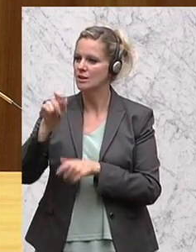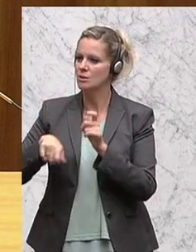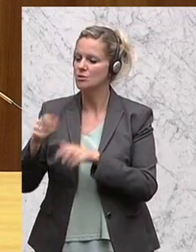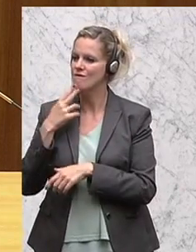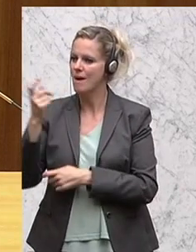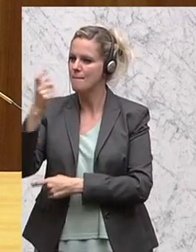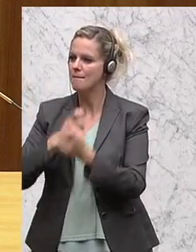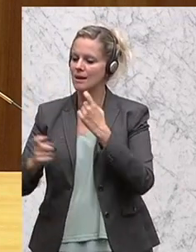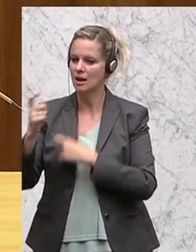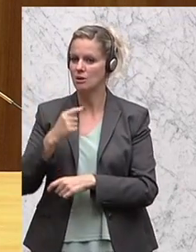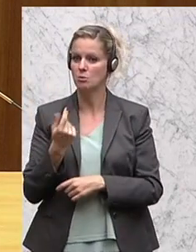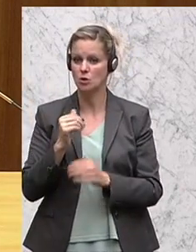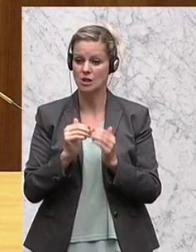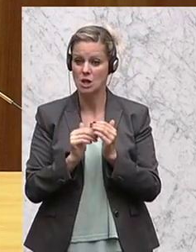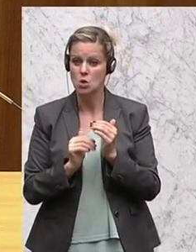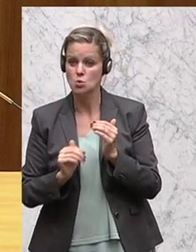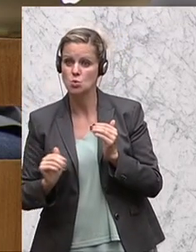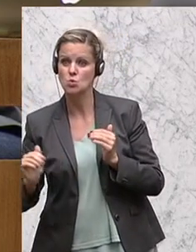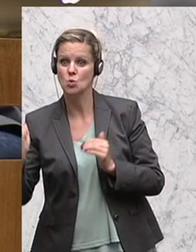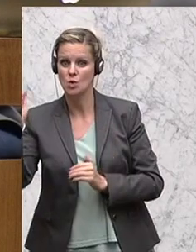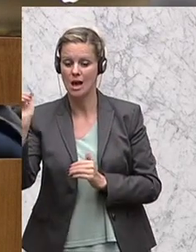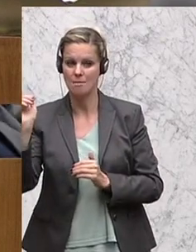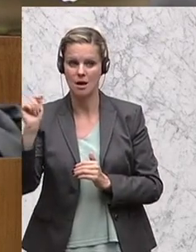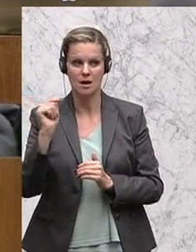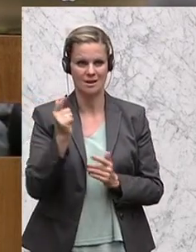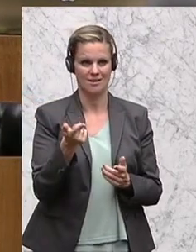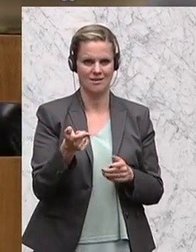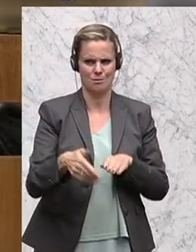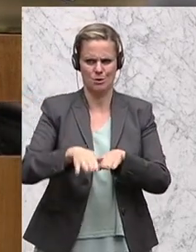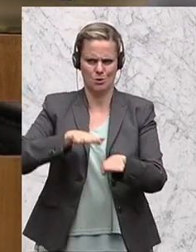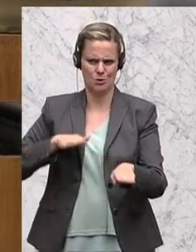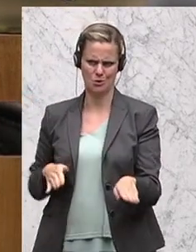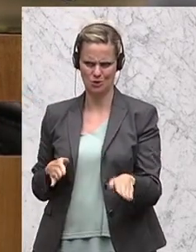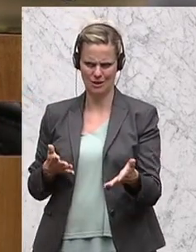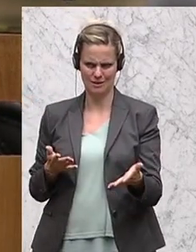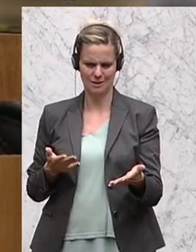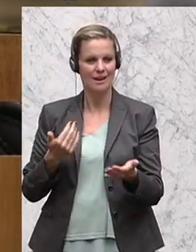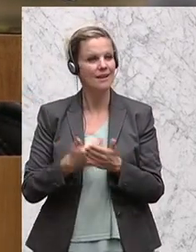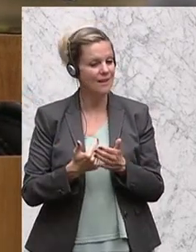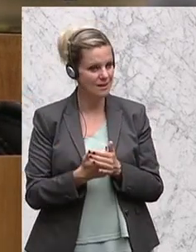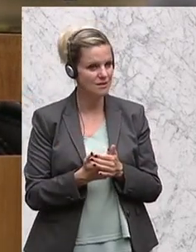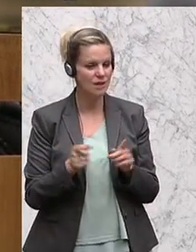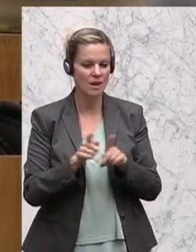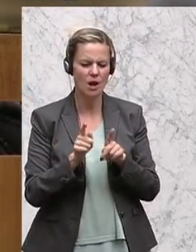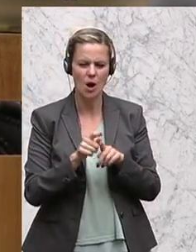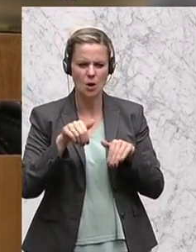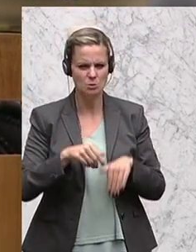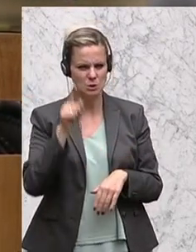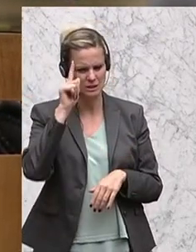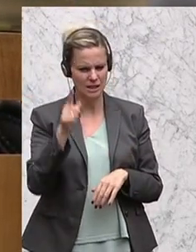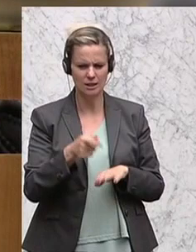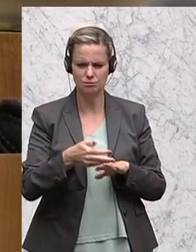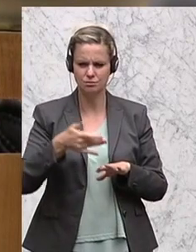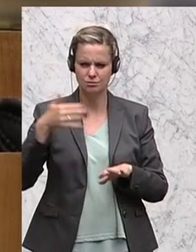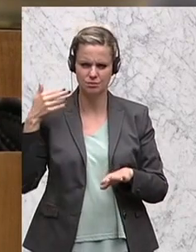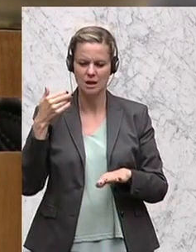trotz einer Zunahme eigentlich wieder einen Schritt nach hinten gemacht. Und wenn Sie sich noch vor Augen führen, dass in den letzten Jahren die